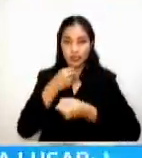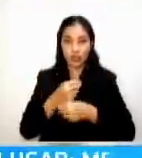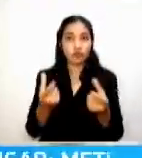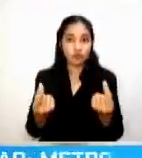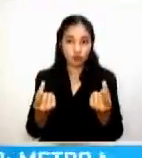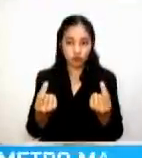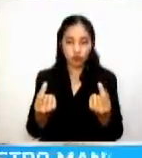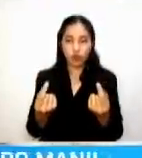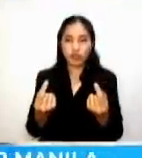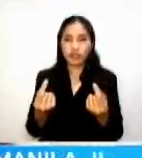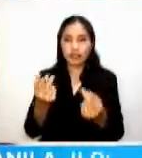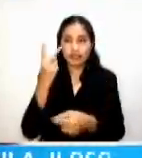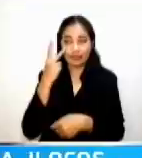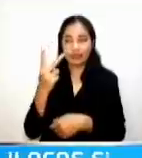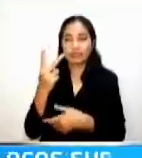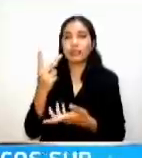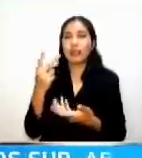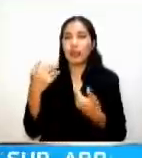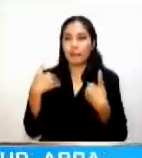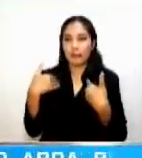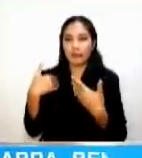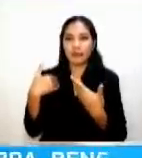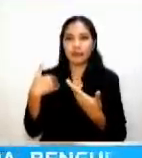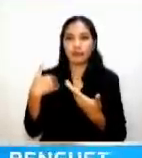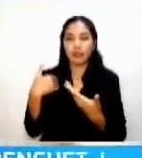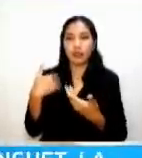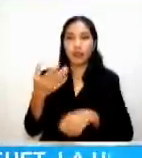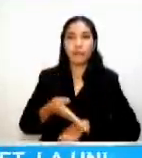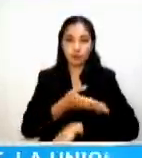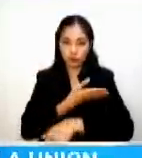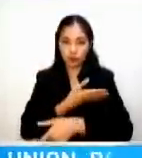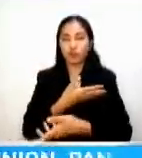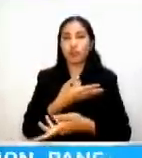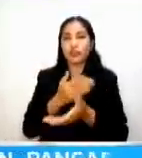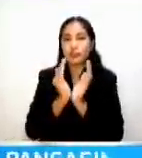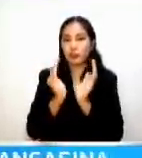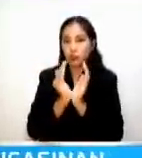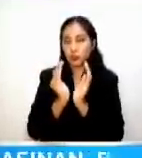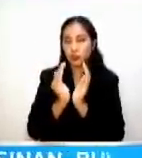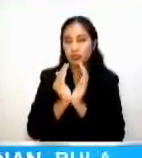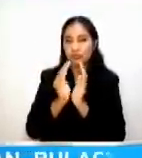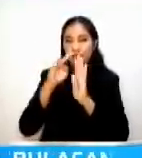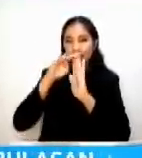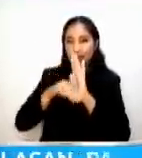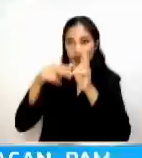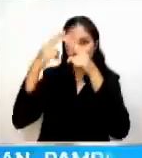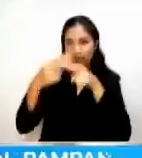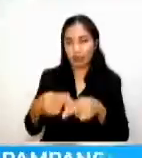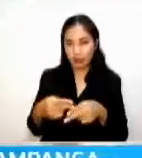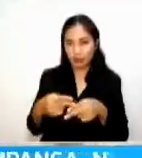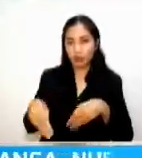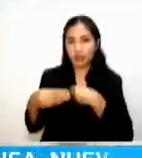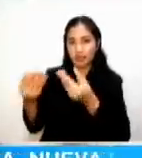nakatulong ang ibinahagi ng DSWD na listahan sa preparasyon ng mga local government units being the lead implementers